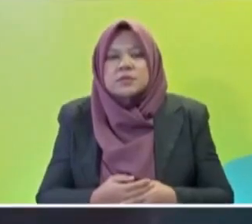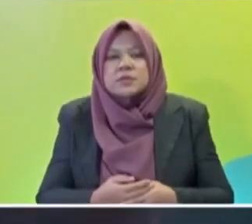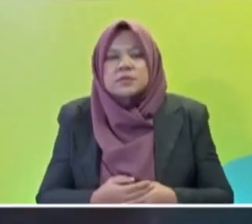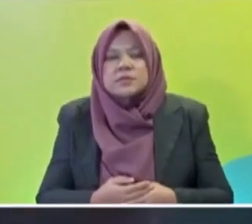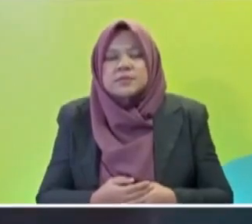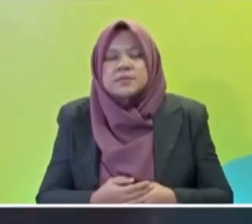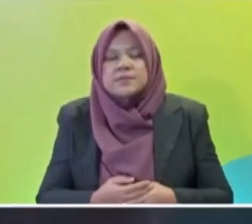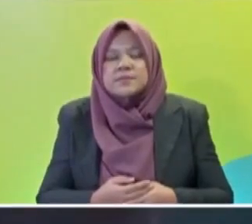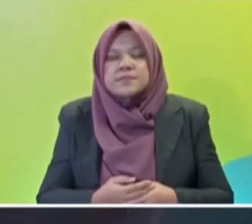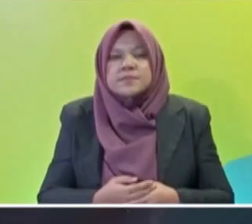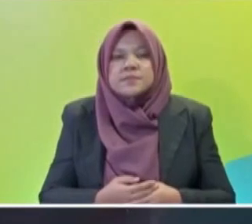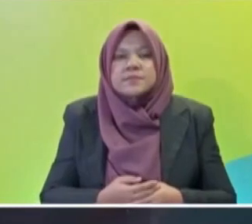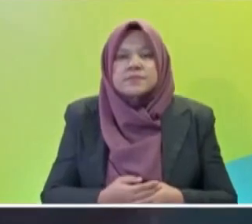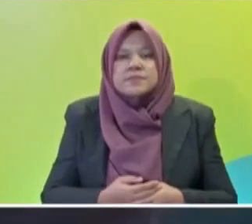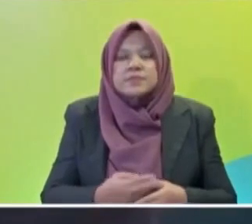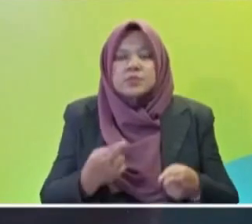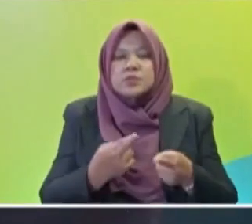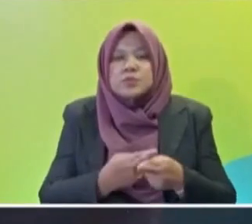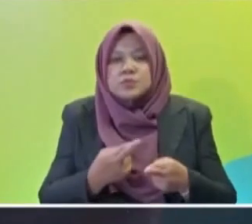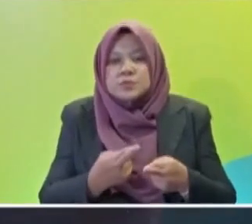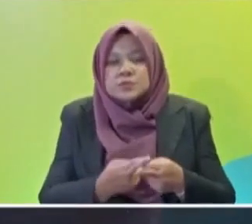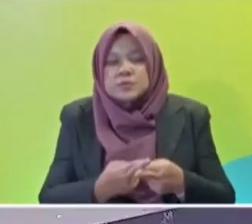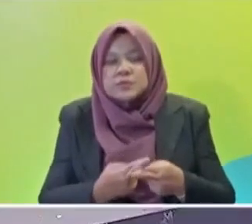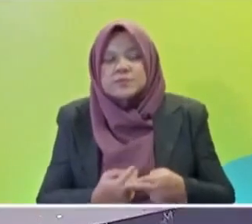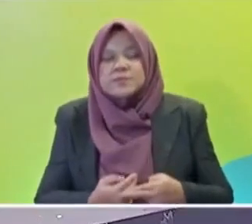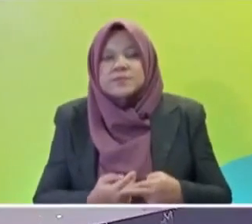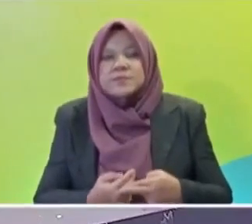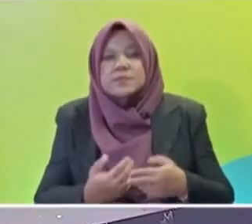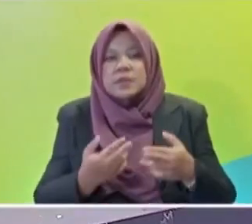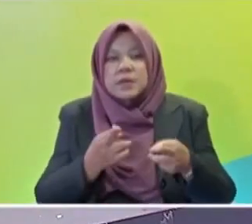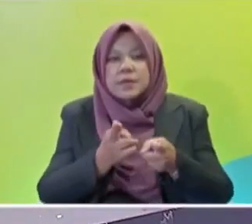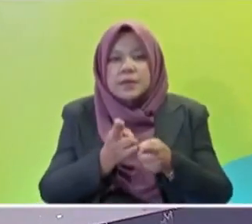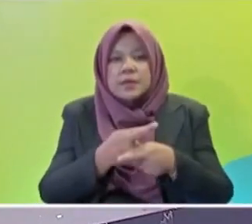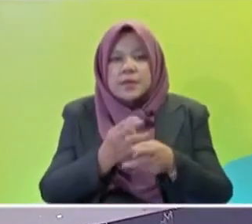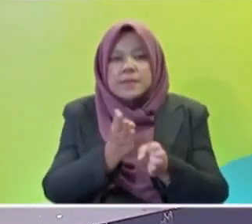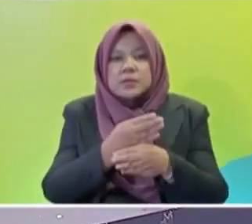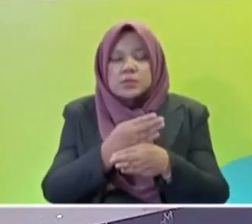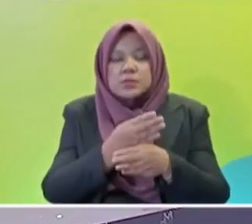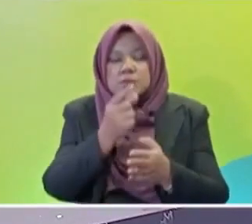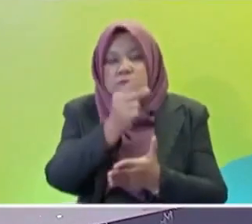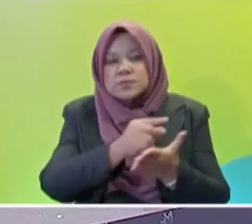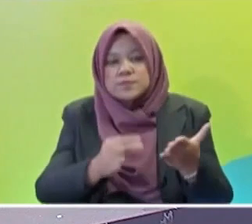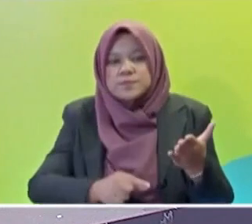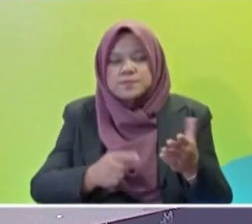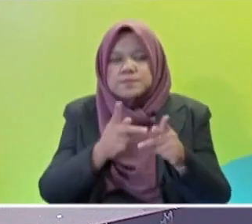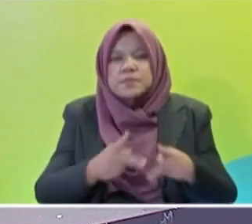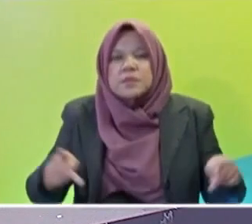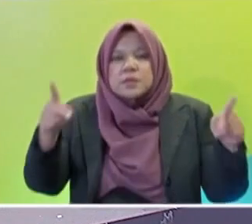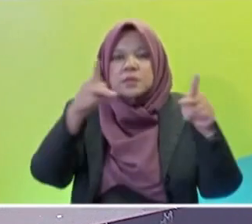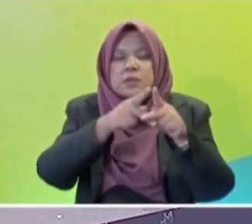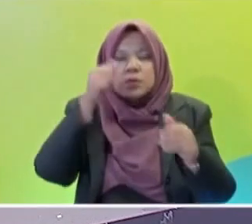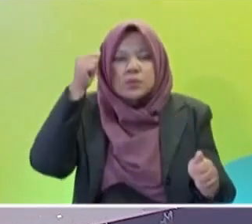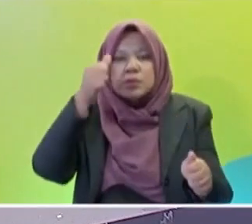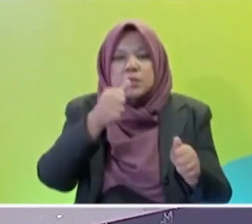telah kita belajar juga untuk topik itu baiklah dalam proses mereka bentuk grafik murid-murid perlu ingat bahwa terdapat